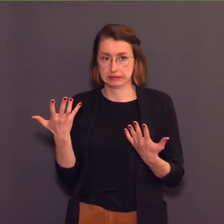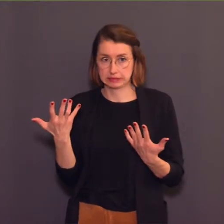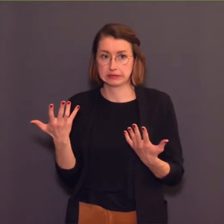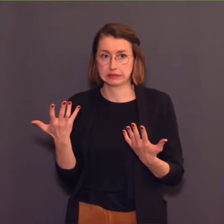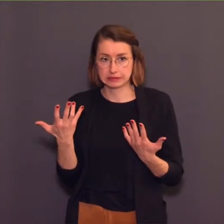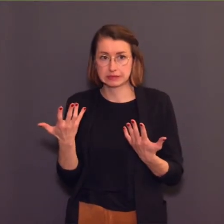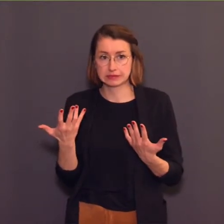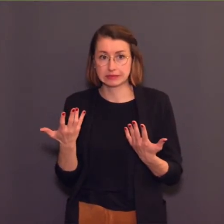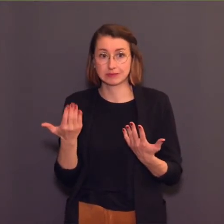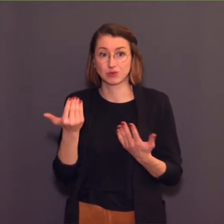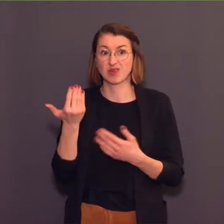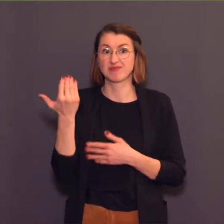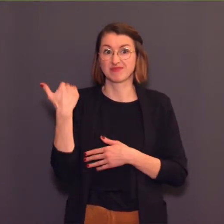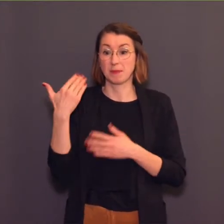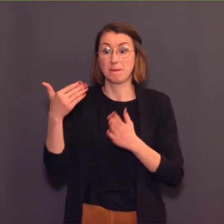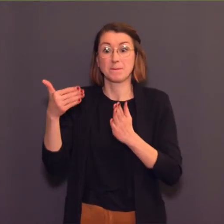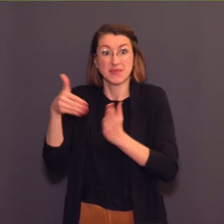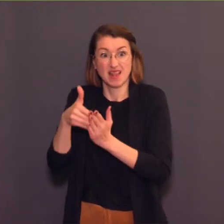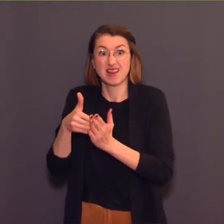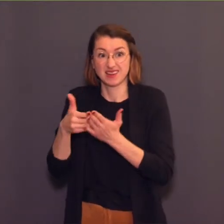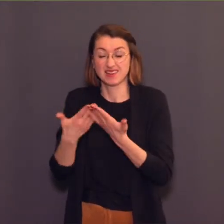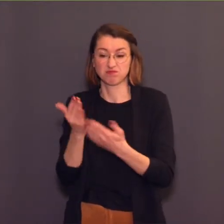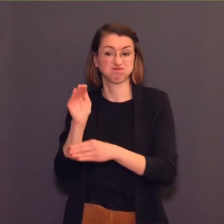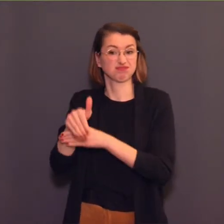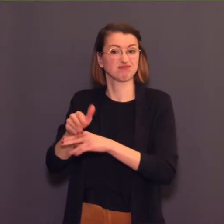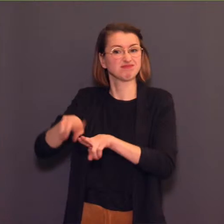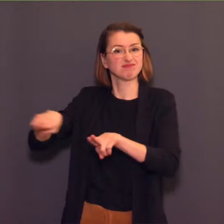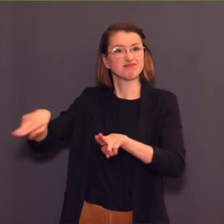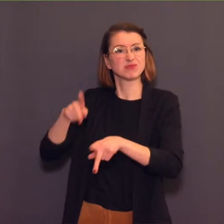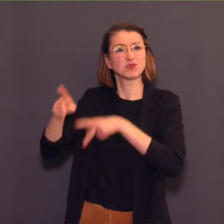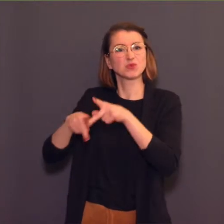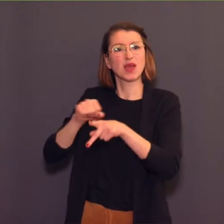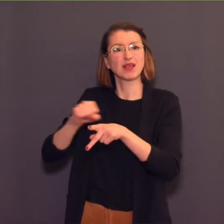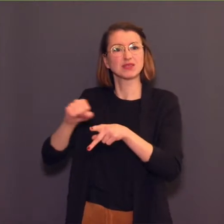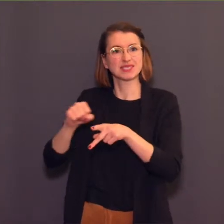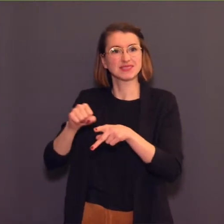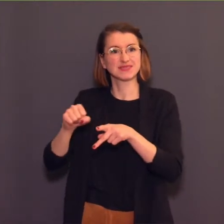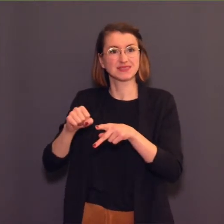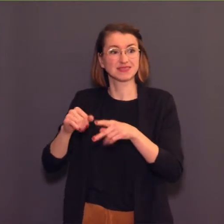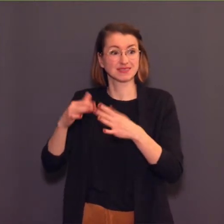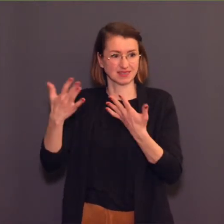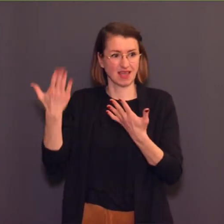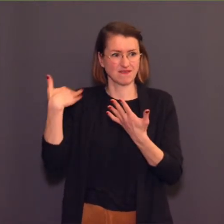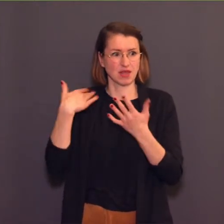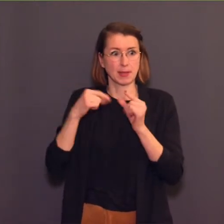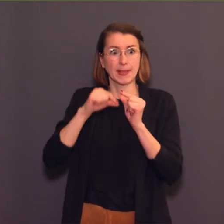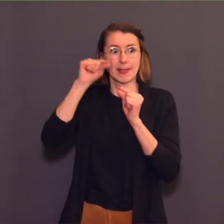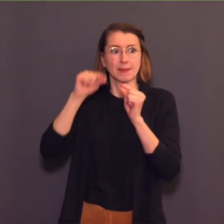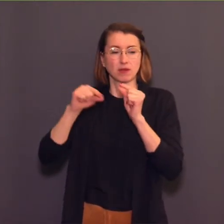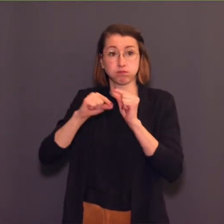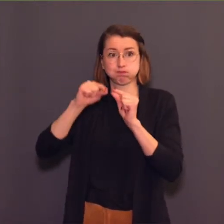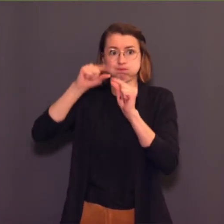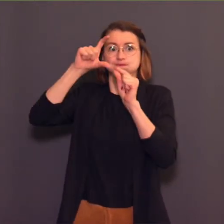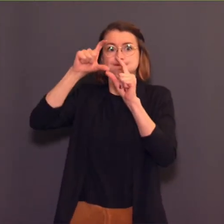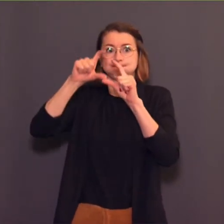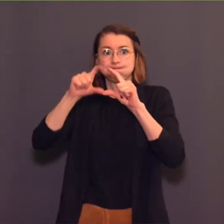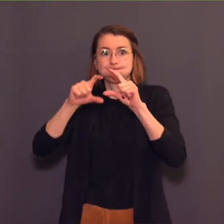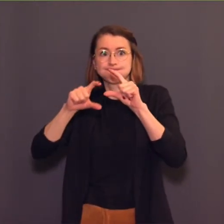de 1000 lits et qu'on a une répartition plus large qui va quelque part entre 700 et 1300